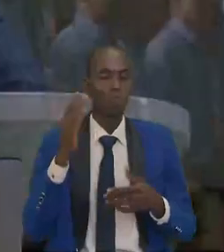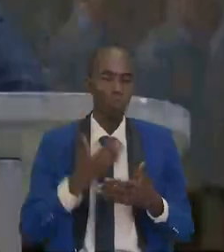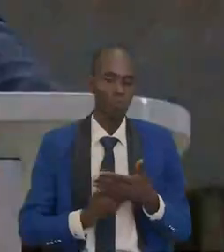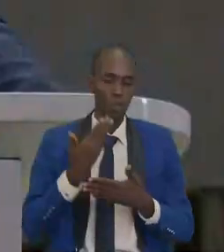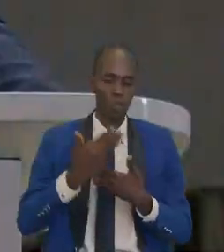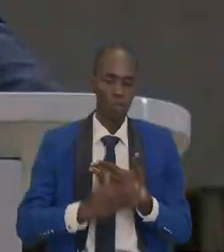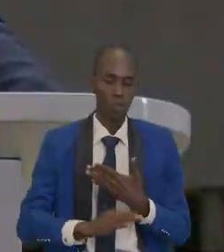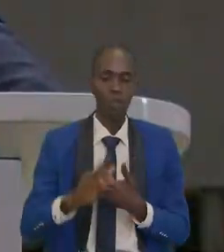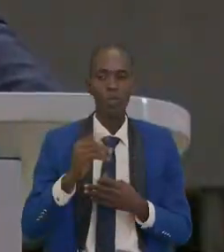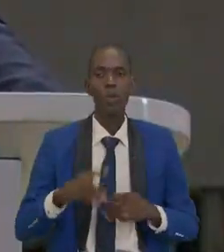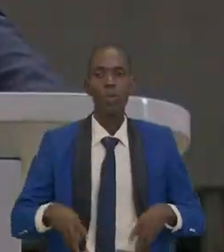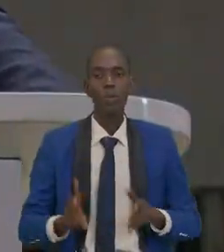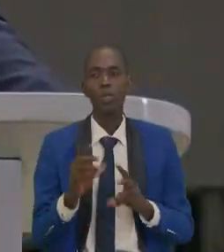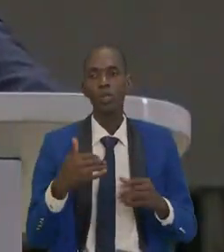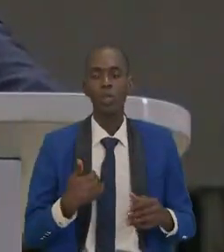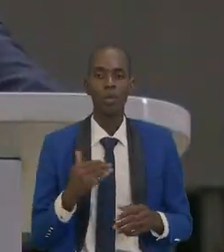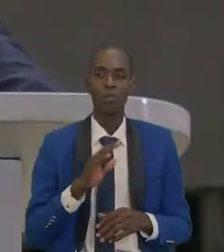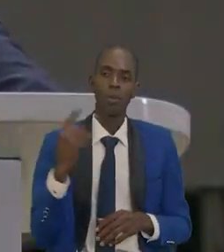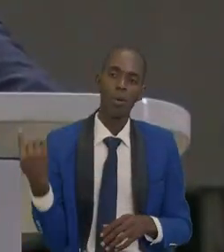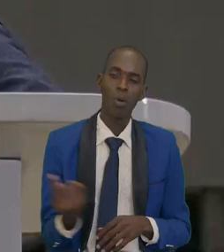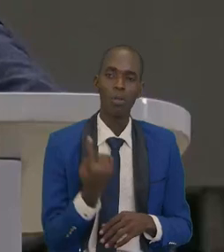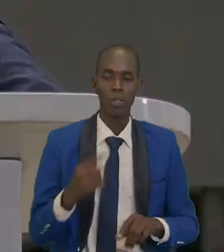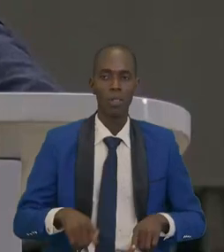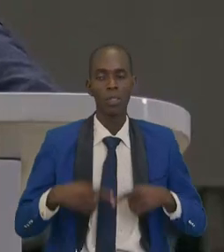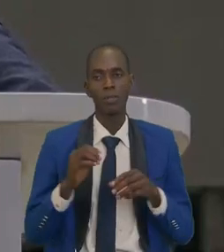au-delà de la manière dont tu as jamais vécu dans ta vie.